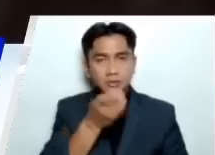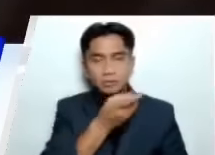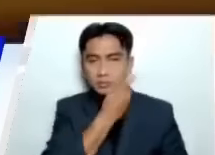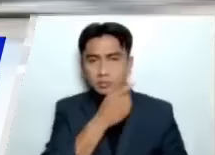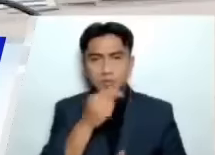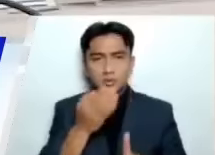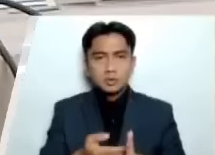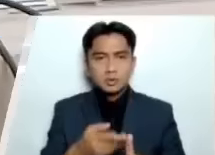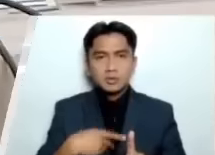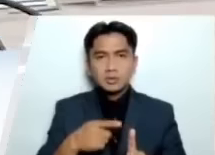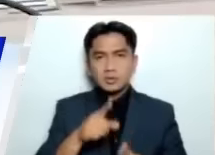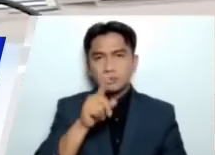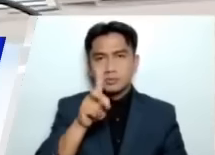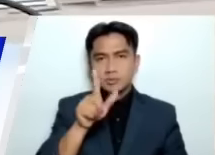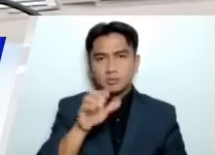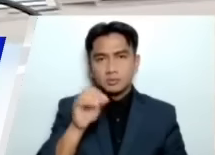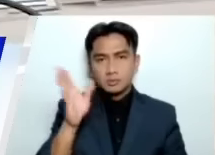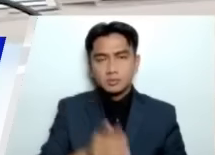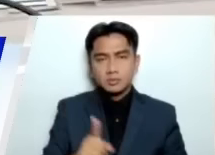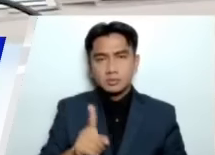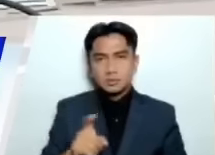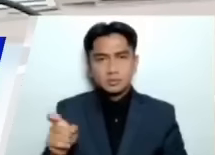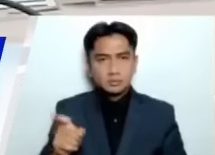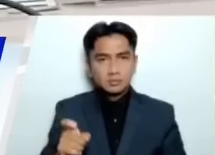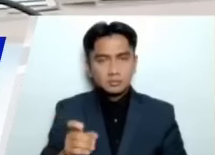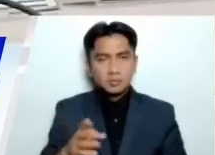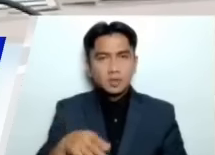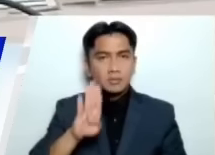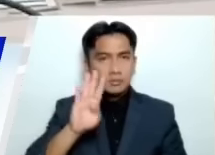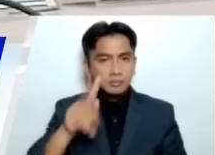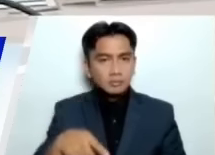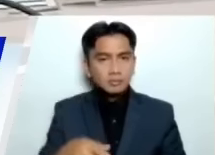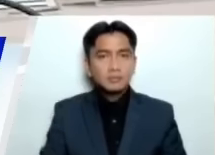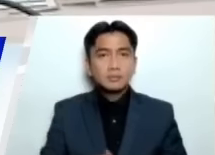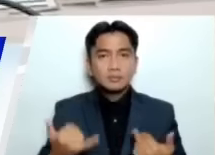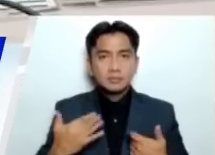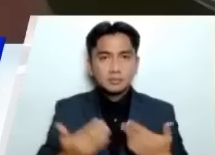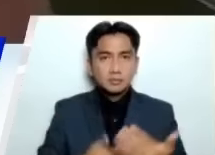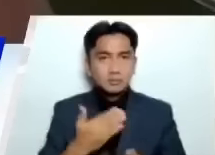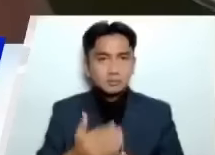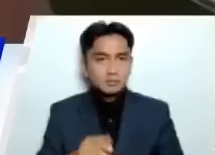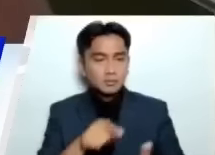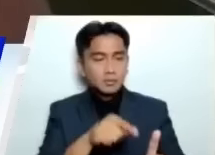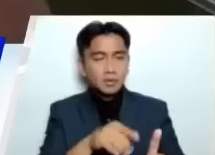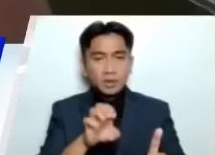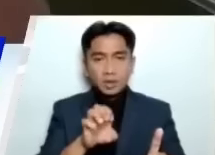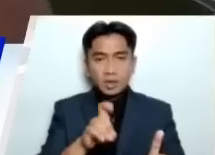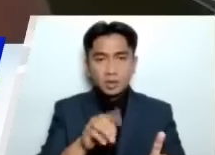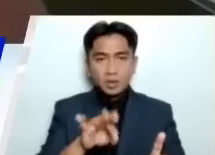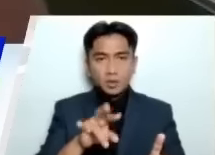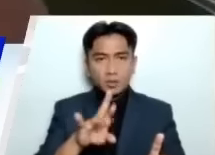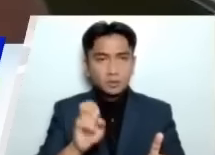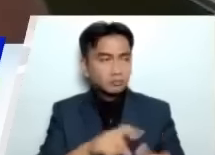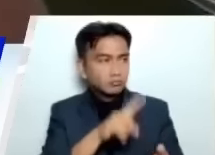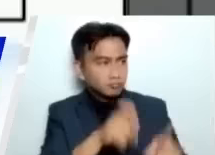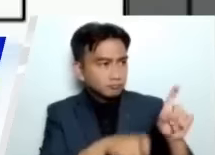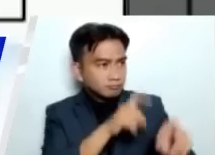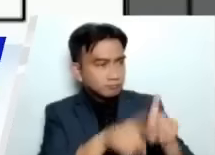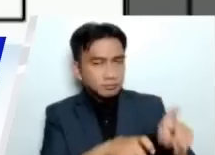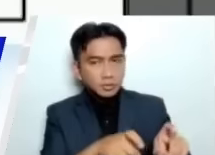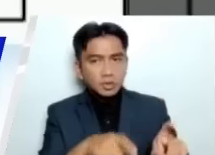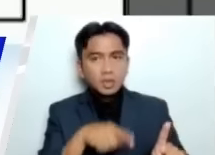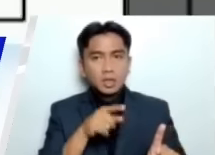ni Acosta. Ginisa rin ng kamera ang DepEd Special Disbursement Officer na si Edward Fajarda. Tatlong beses umano siyang nag-withdraw ng